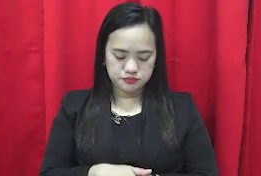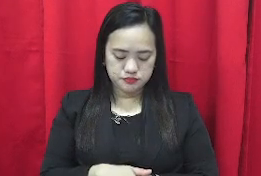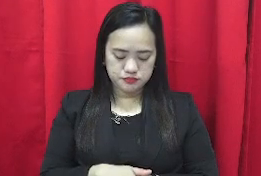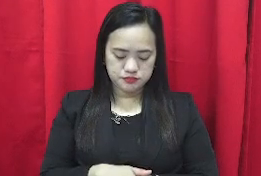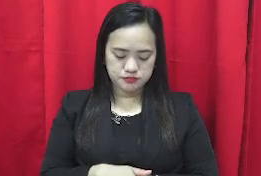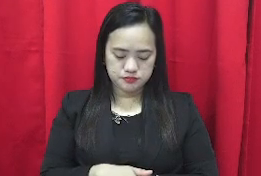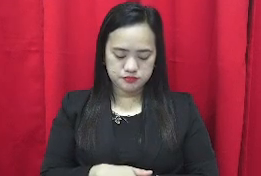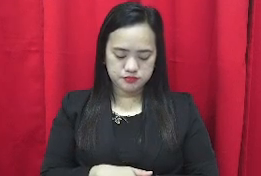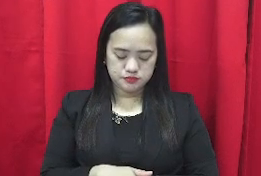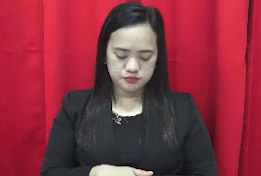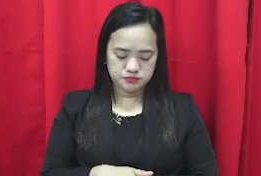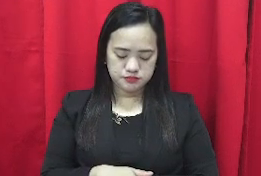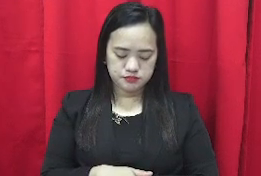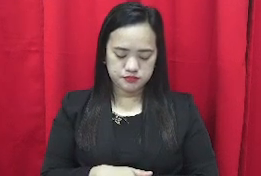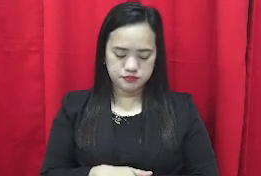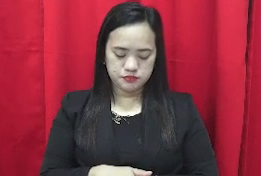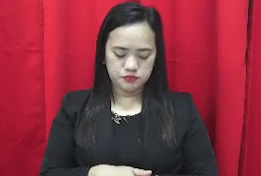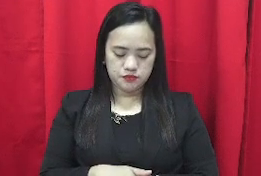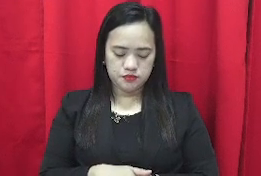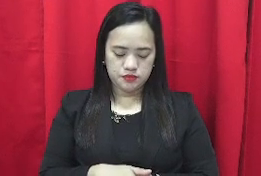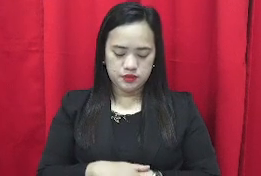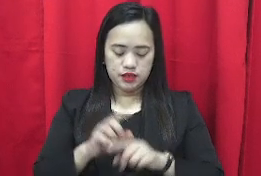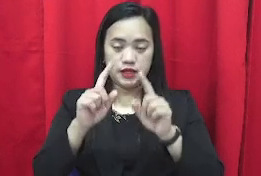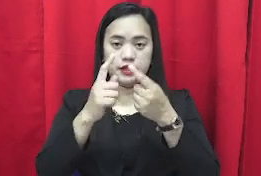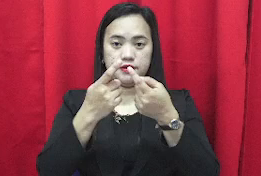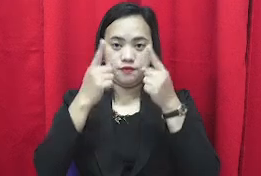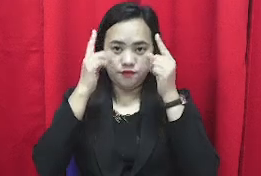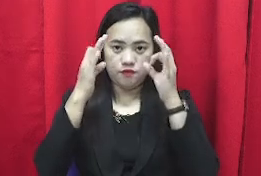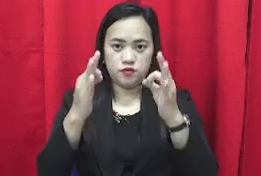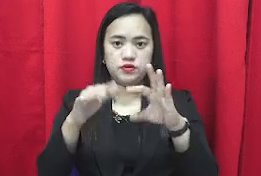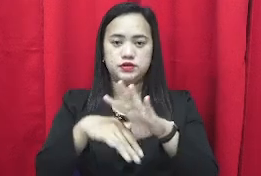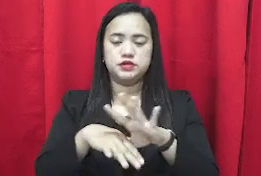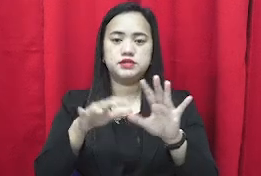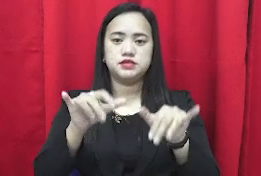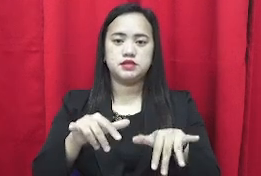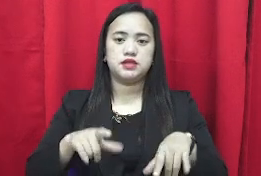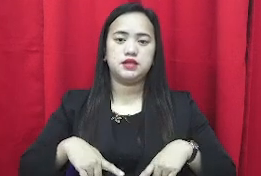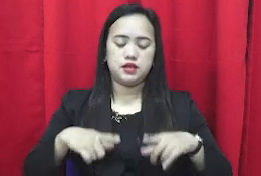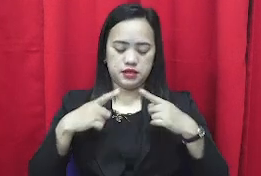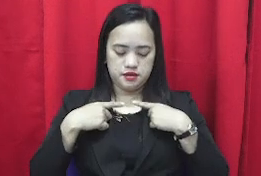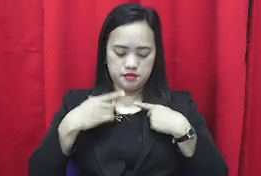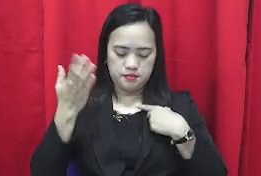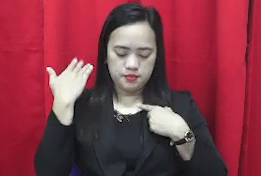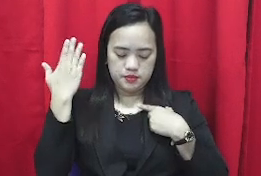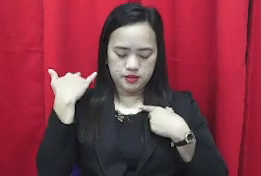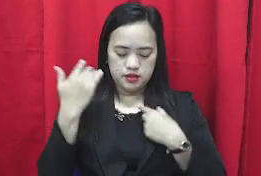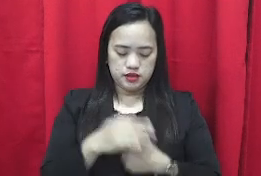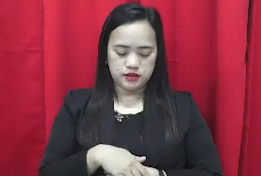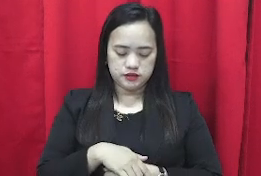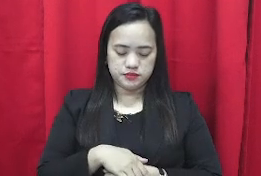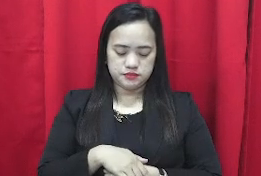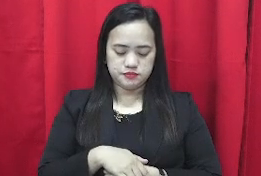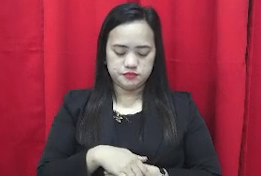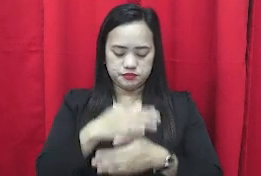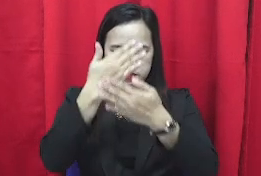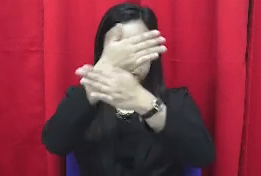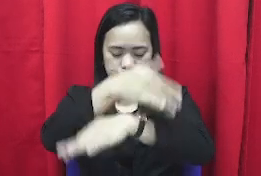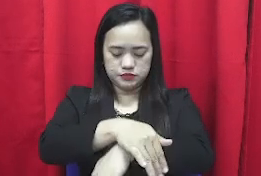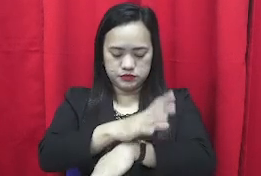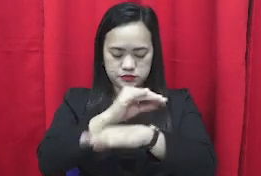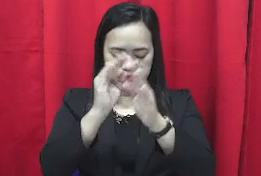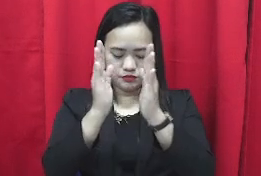sa sa team Focus sa staying Alive Yes sir no pinalabas po namin yan last last night no at ah